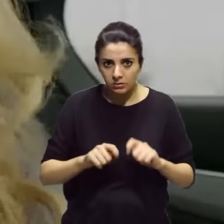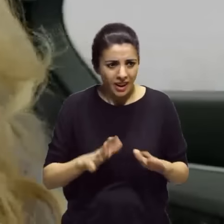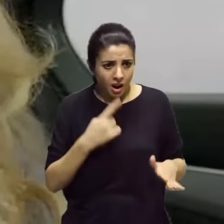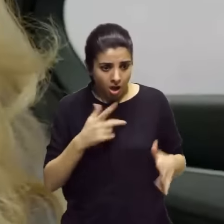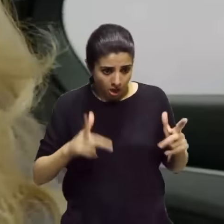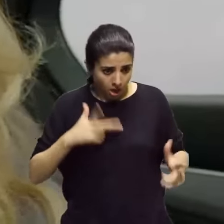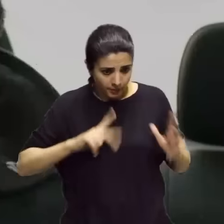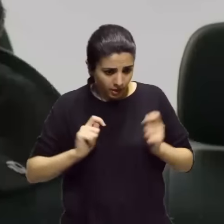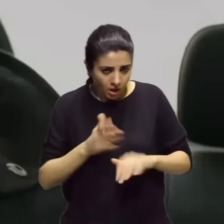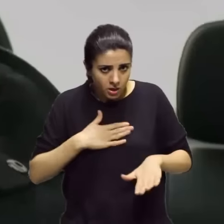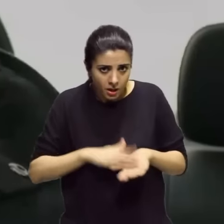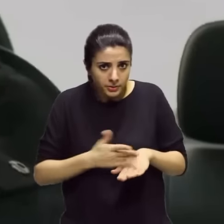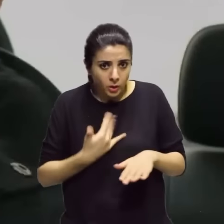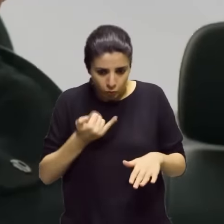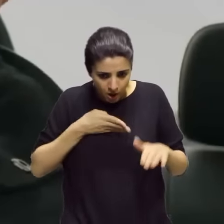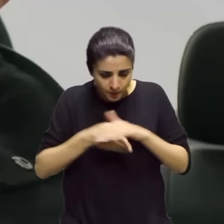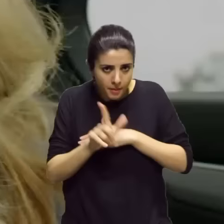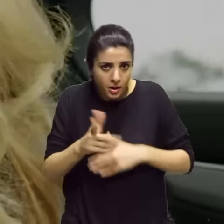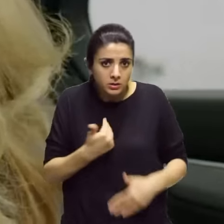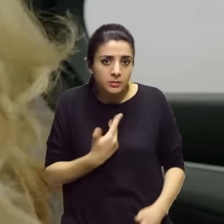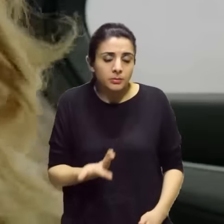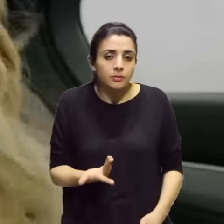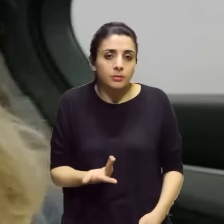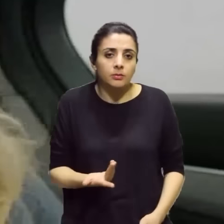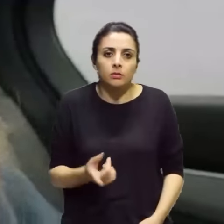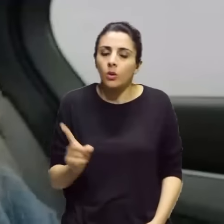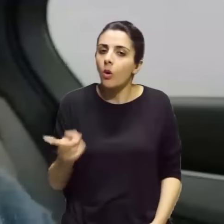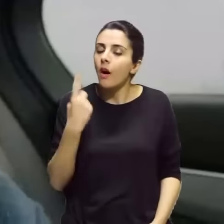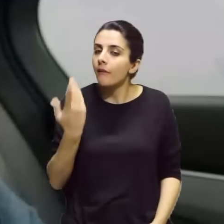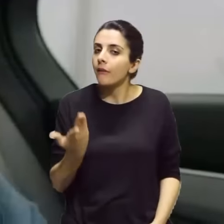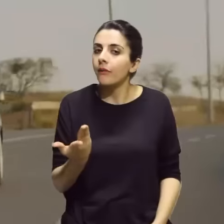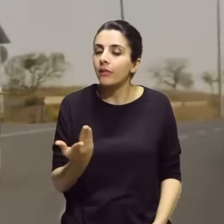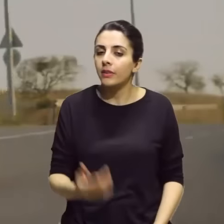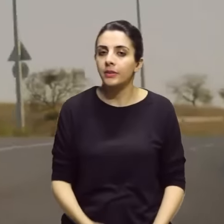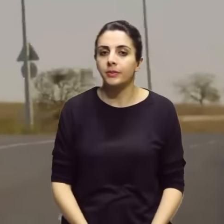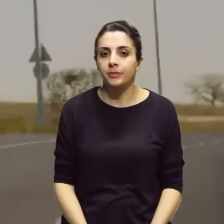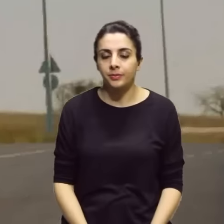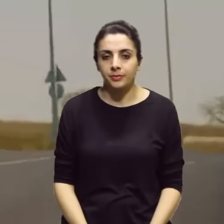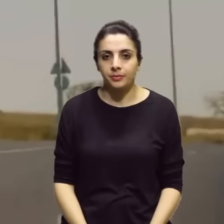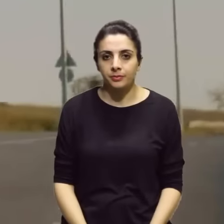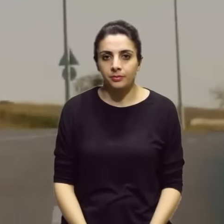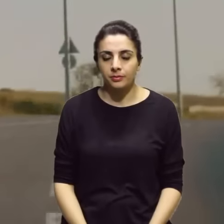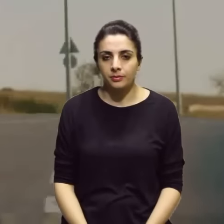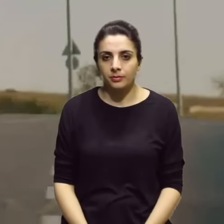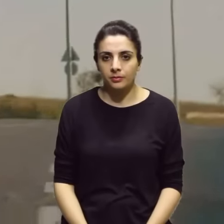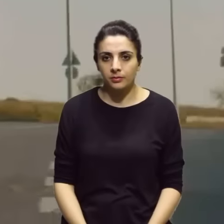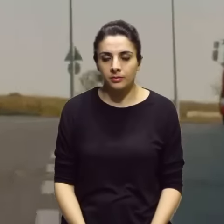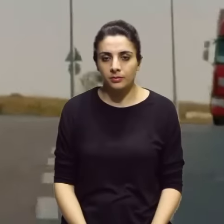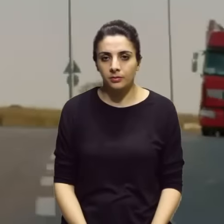nasıl değiştireyim burada ya? Tuvalete de gireceğim diyorum. Allah Allah ya. Geçtikleri otoyol